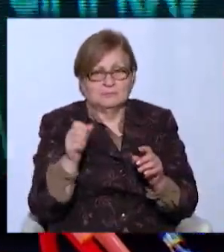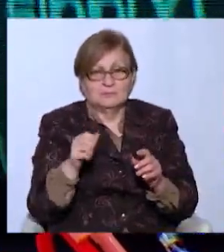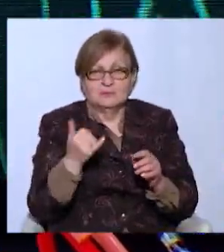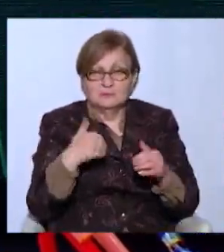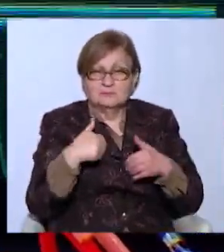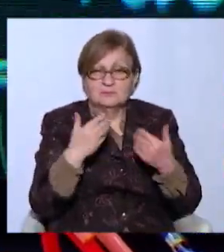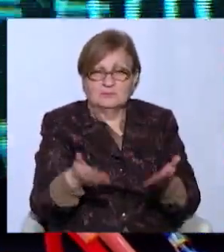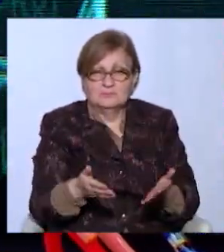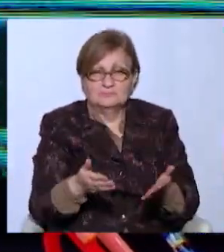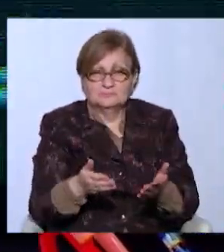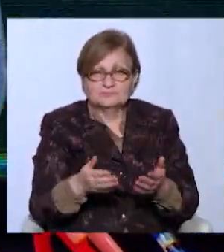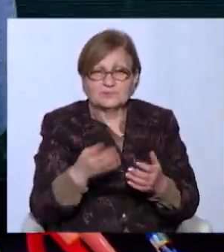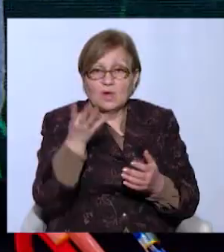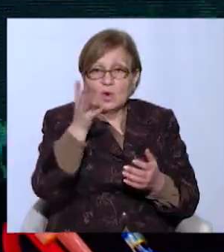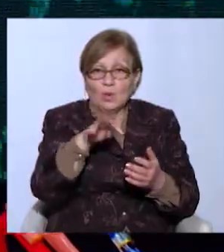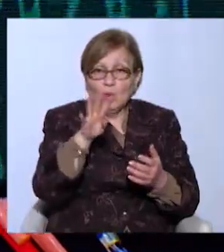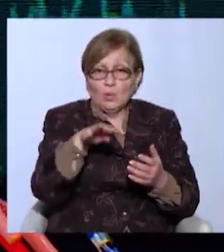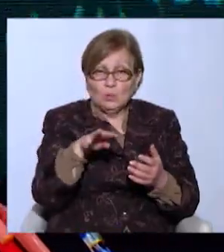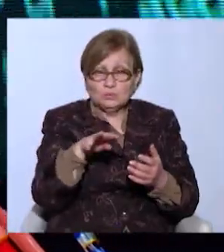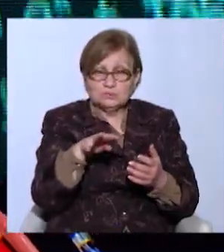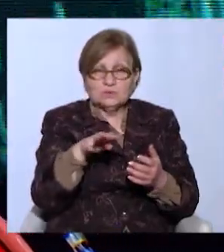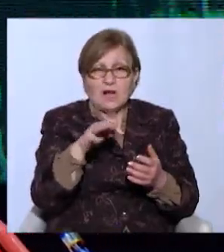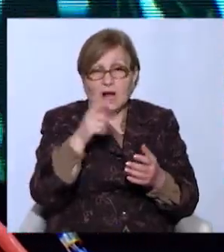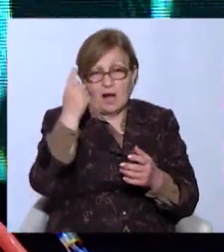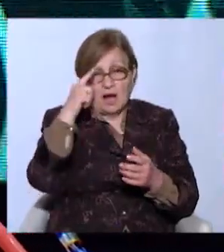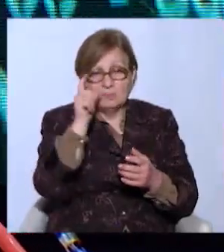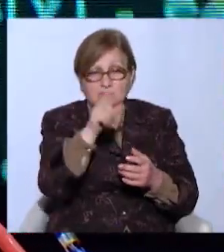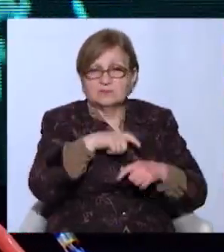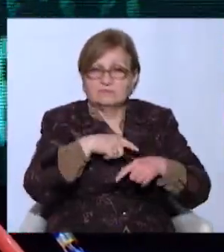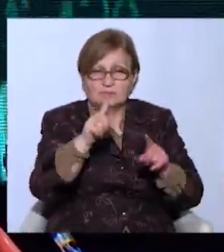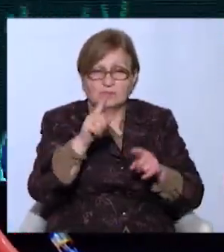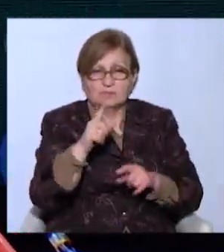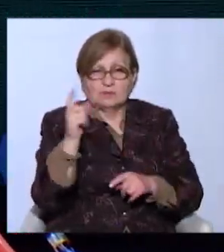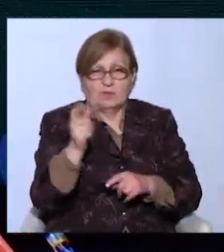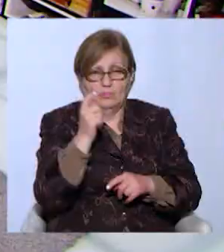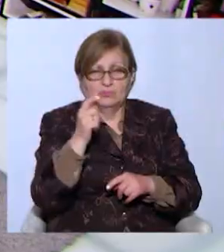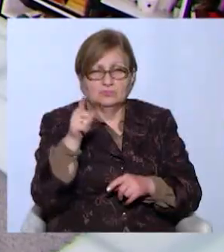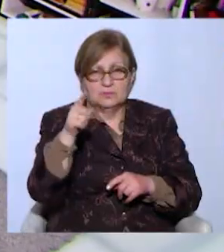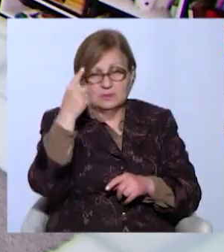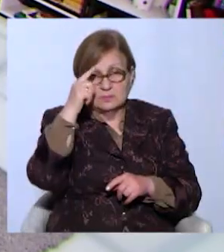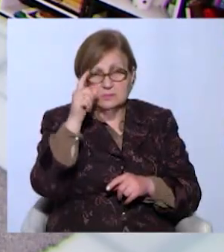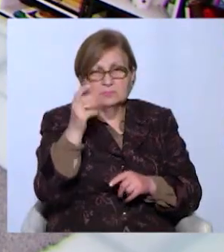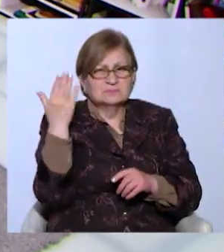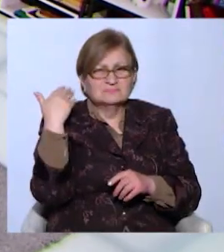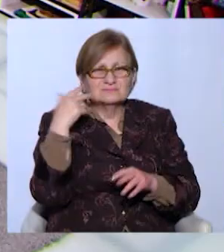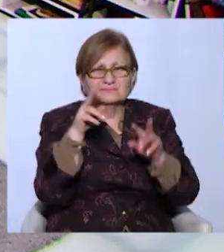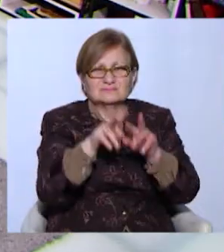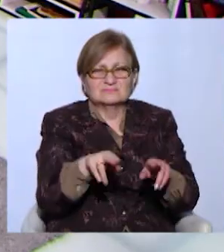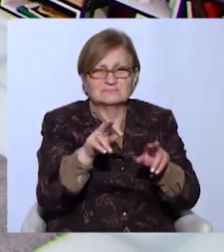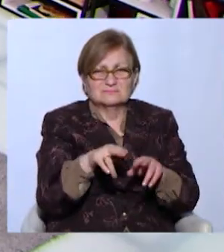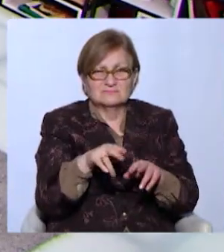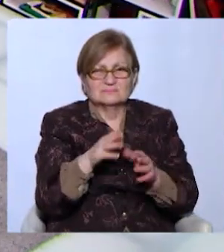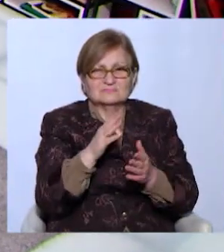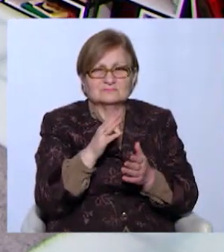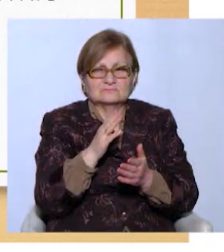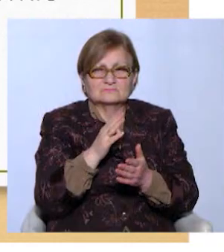გთავაზობთ 4 ცალ ამოცანას დამოუკიდებლად მოსაფიქრებლად. ეს ამოცანებიც მსგავსად წინა